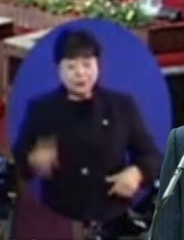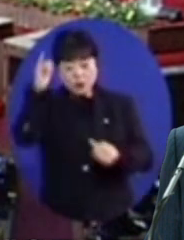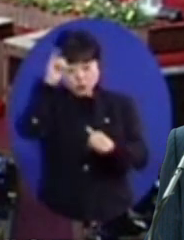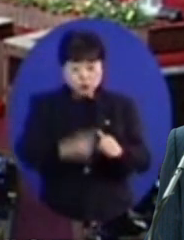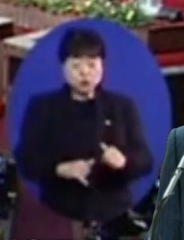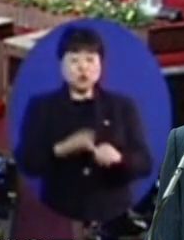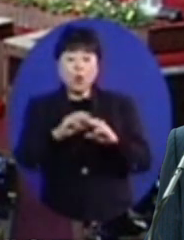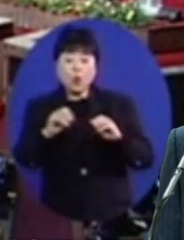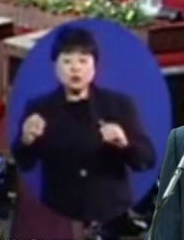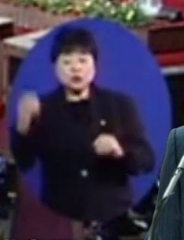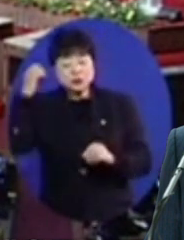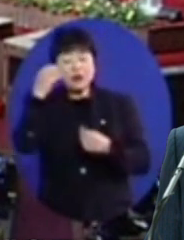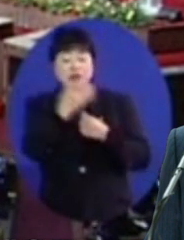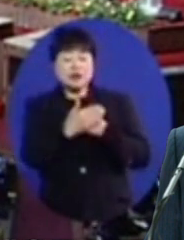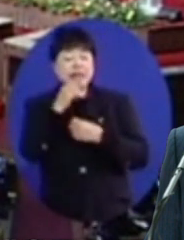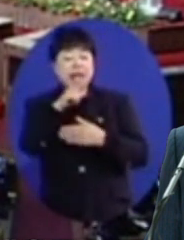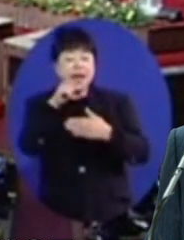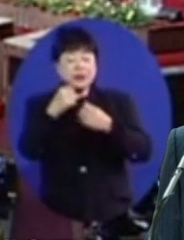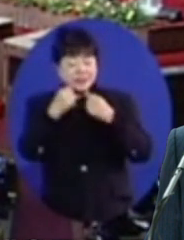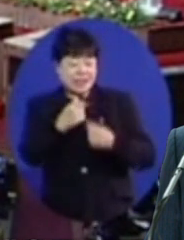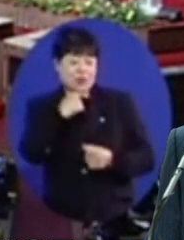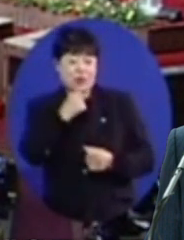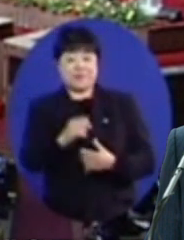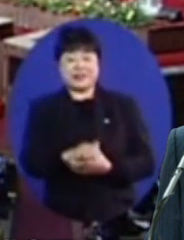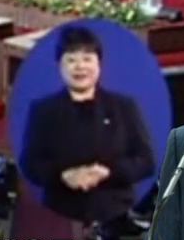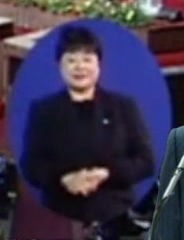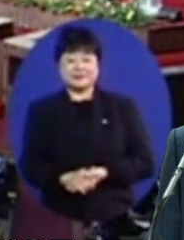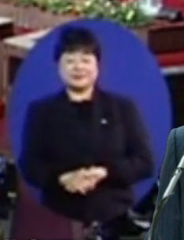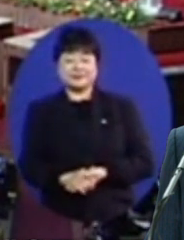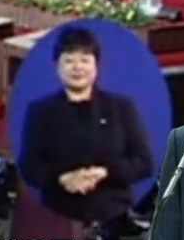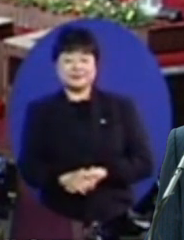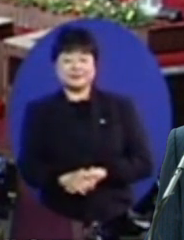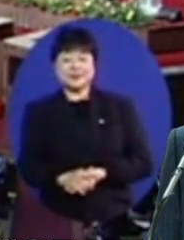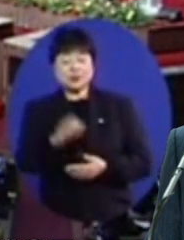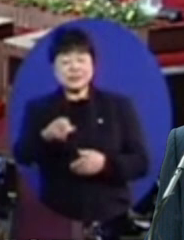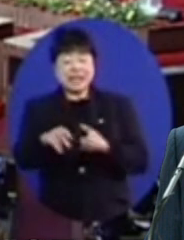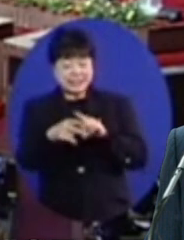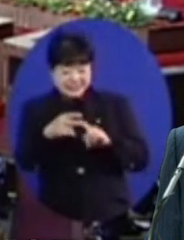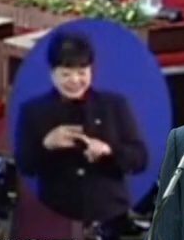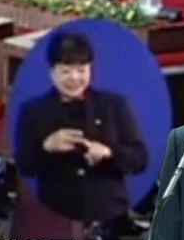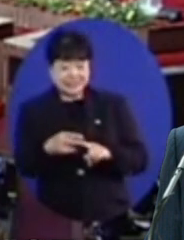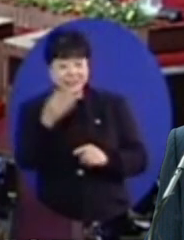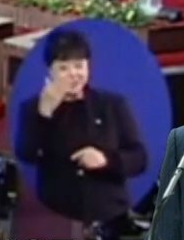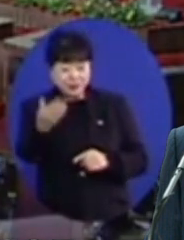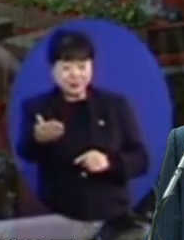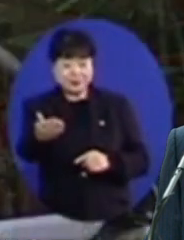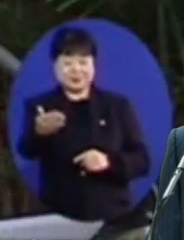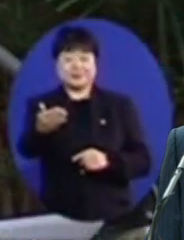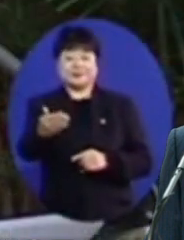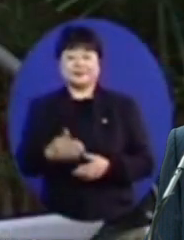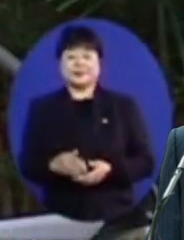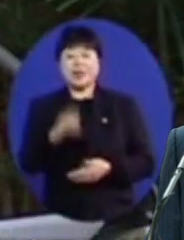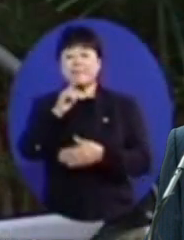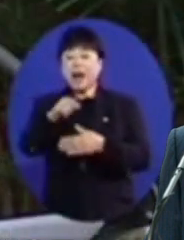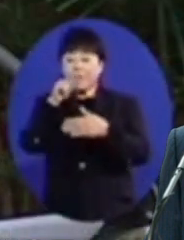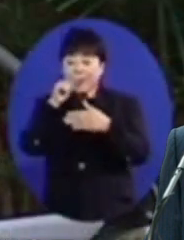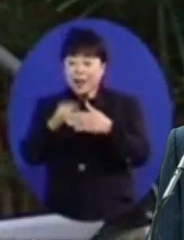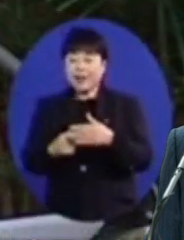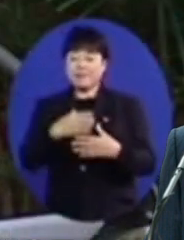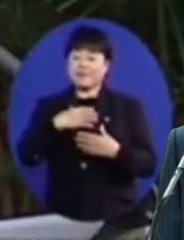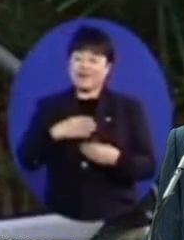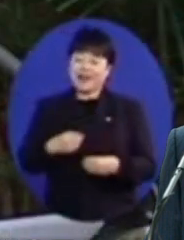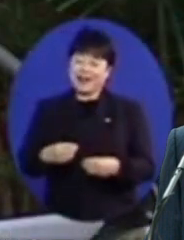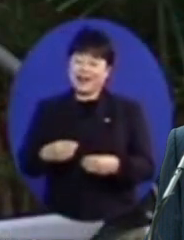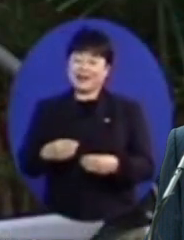같은 성령의 은혜 가운데서 살기를 원하시는 것입니다 어느 곳에 가든지 여러분 마음에